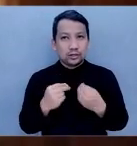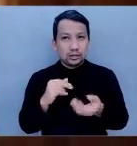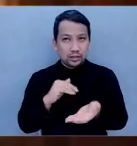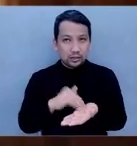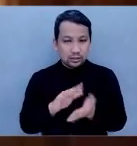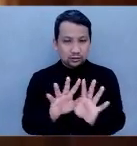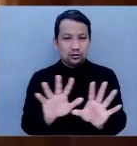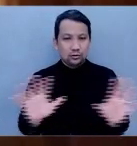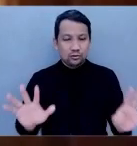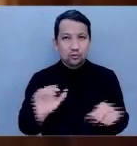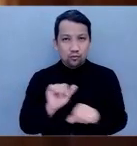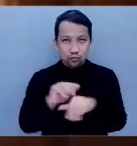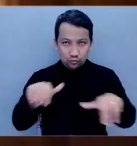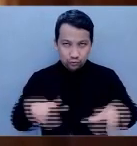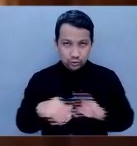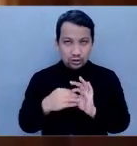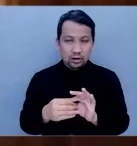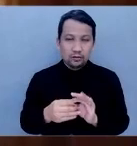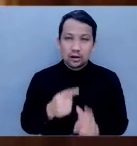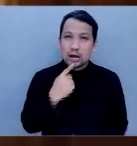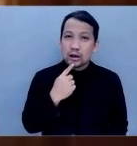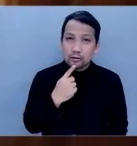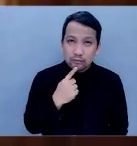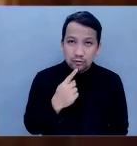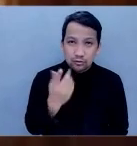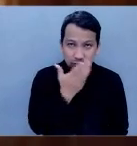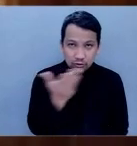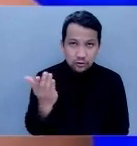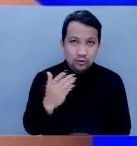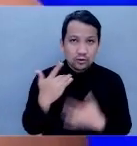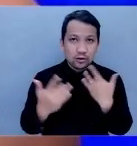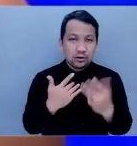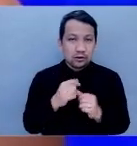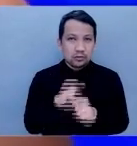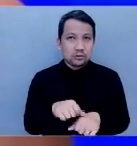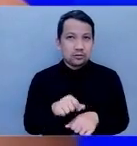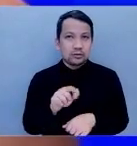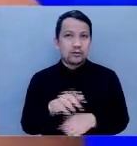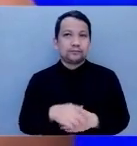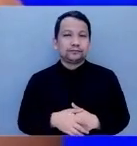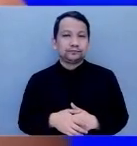그리고 앞으로 이런 필리핀에서 저희의